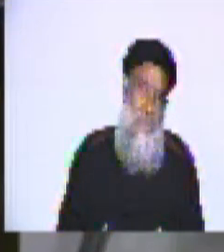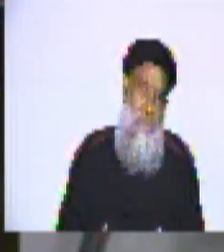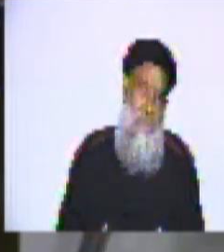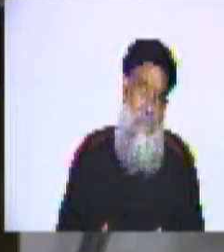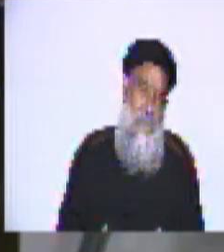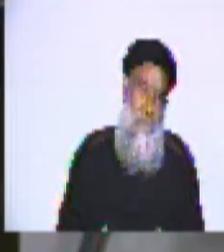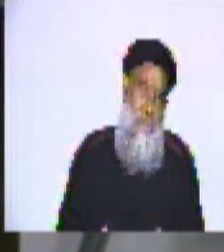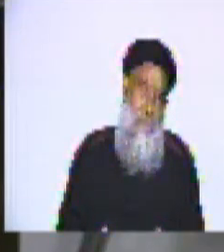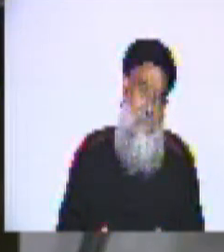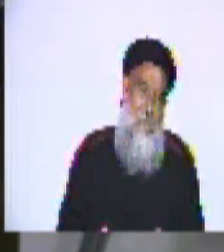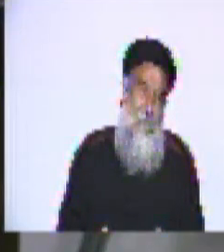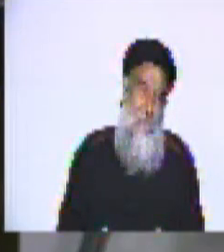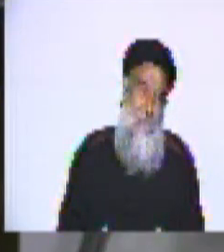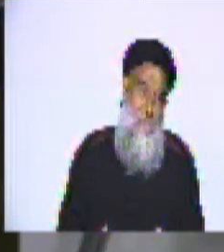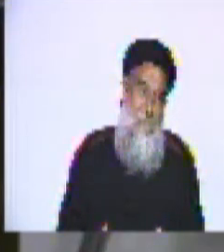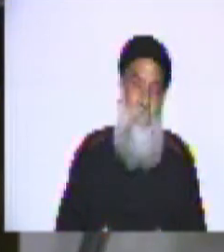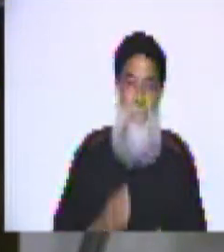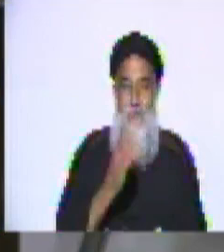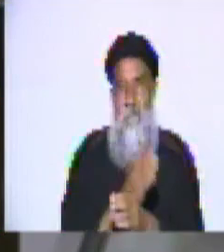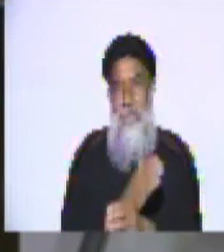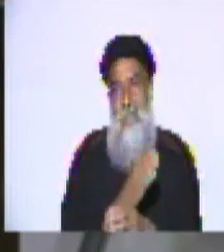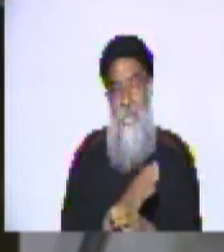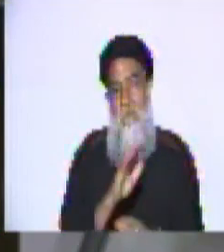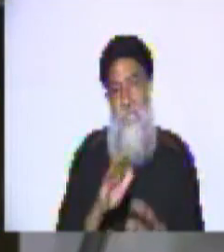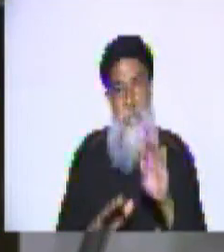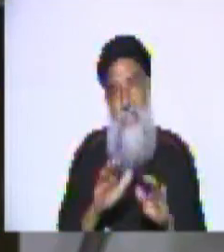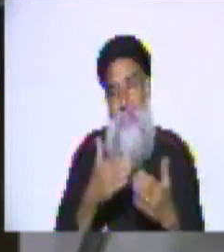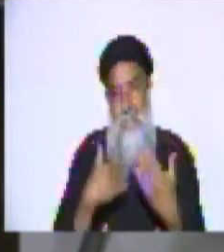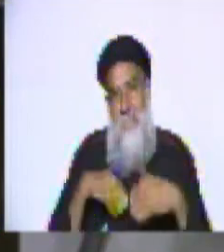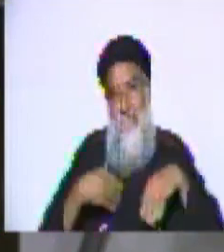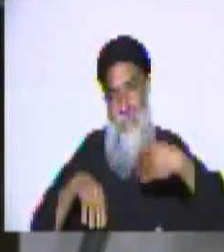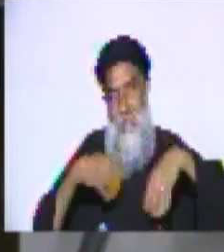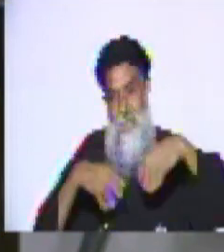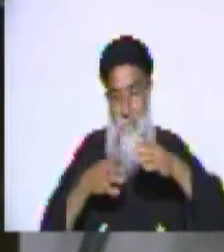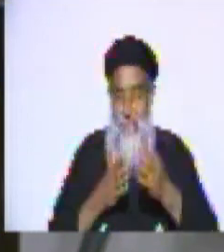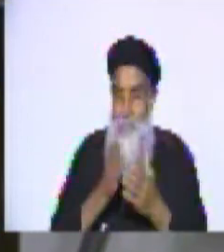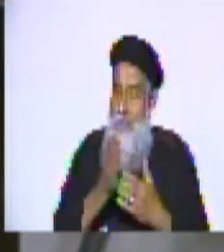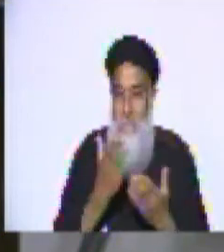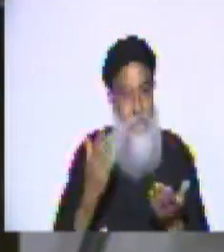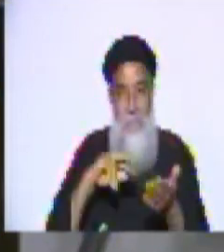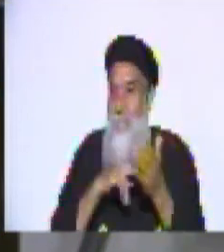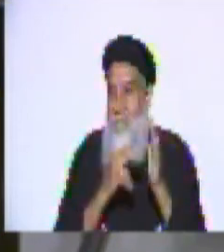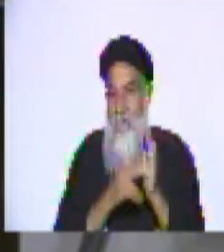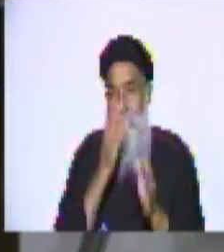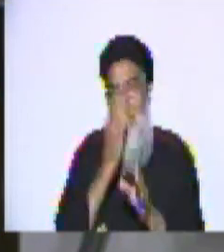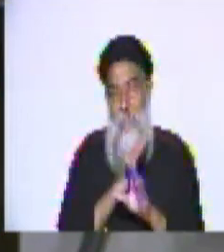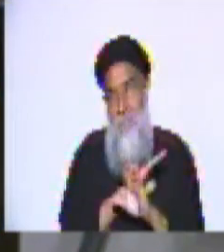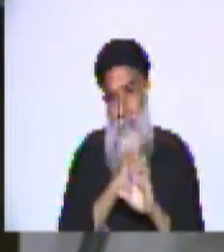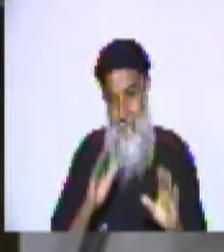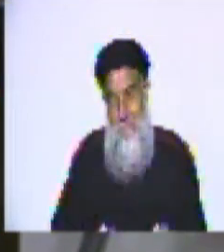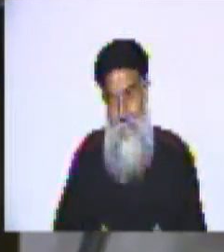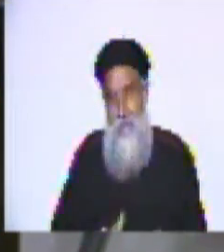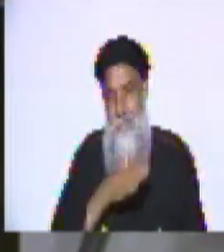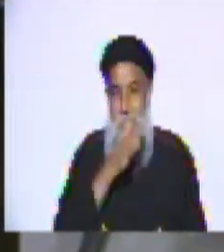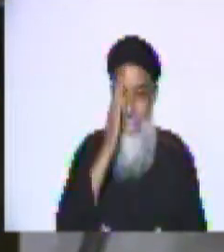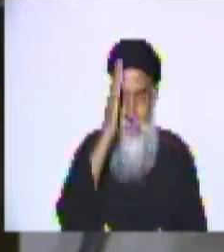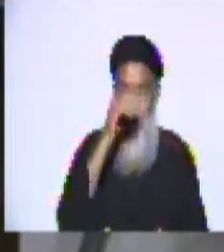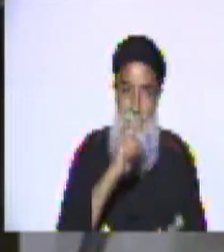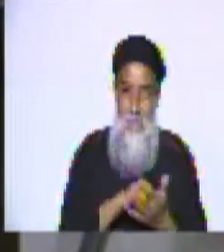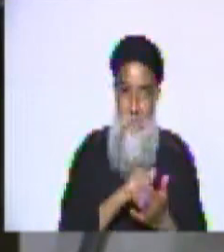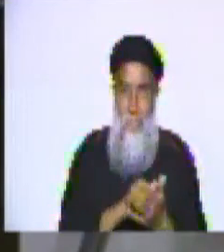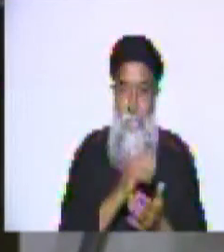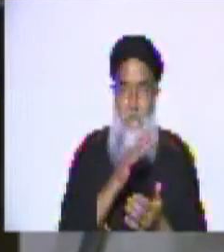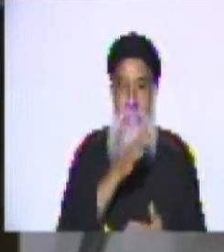رجلي الاثنين فجأة كده. سلامتك، ألف سلامة، ربنا يشفيك. الكاهن يروح لها بقى ياخد